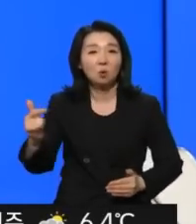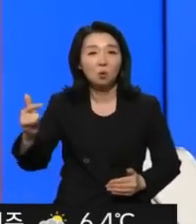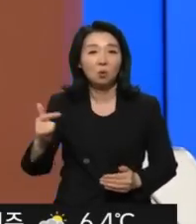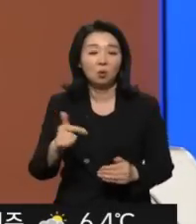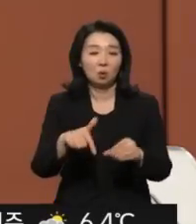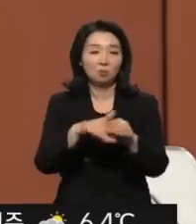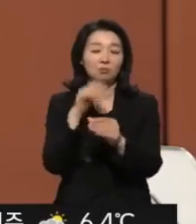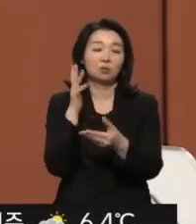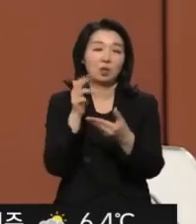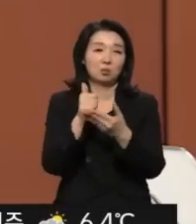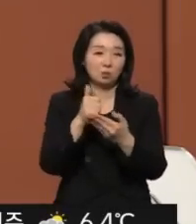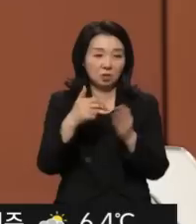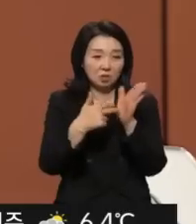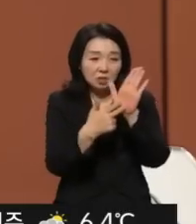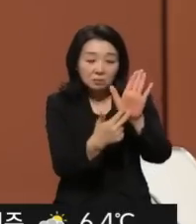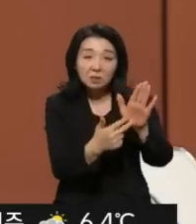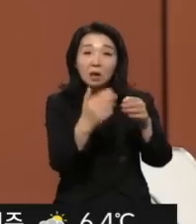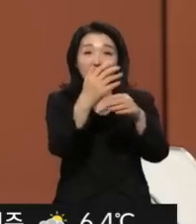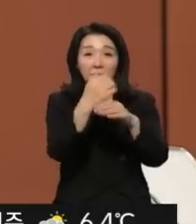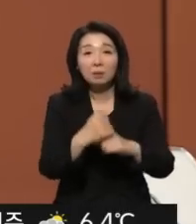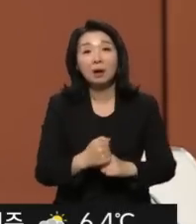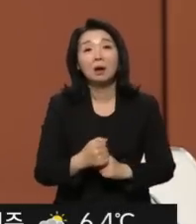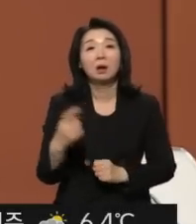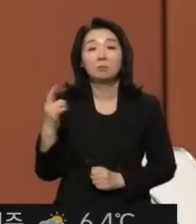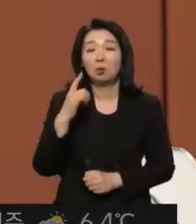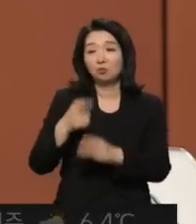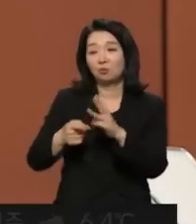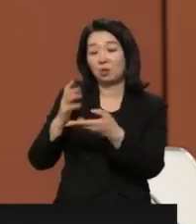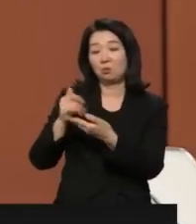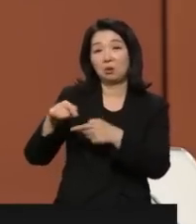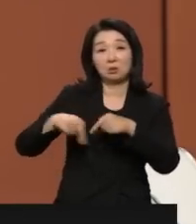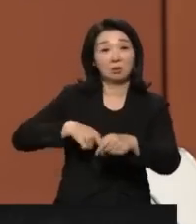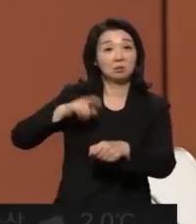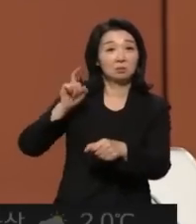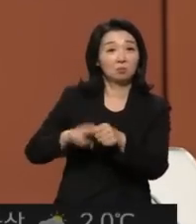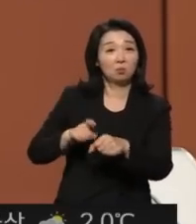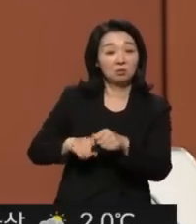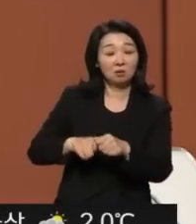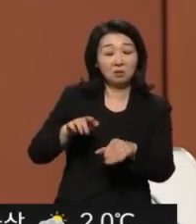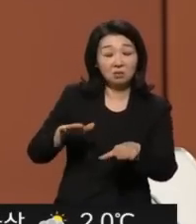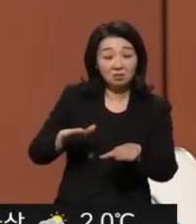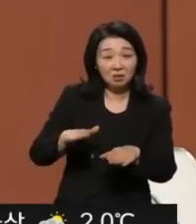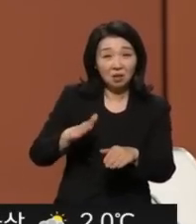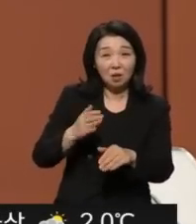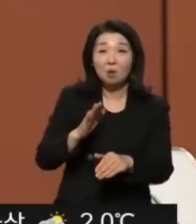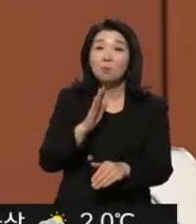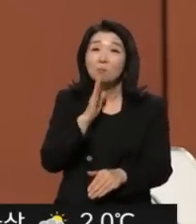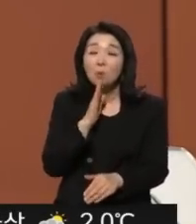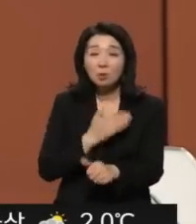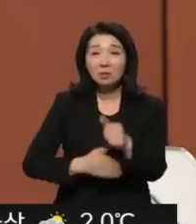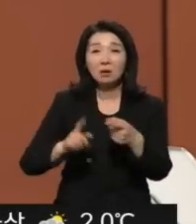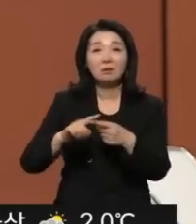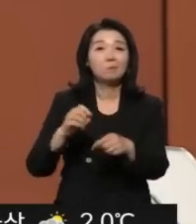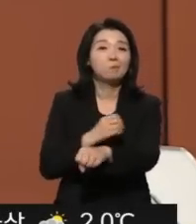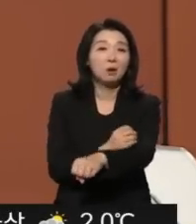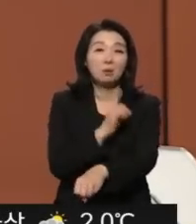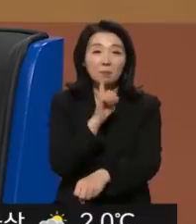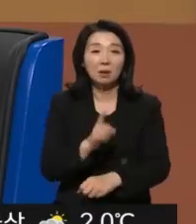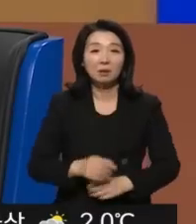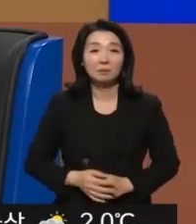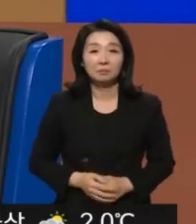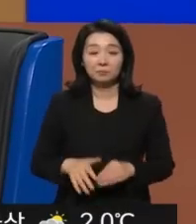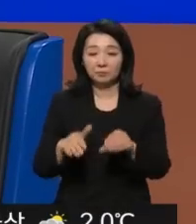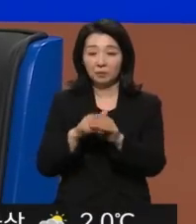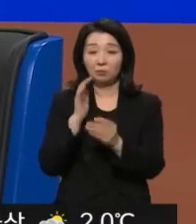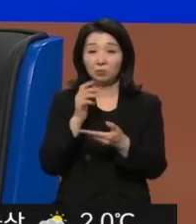대통령의 입장문을 종합해 보면은 윤석열 정부가 정치적 이유로 본질을 왜곡하고 있다. 그런 뉘앙스가 들어있네요. 그렇습니다.